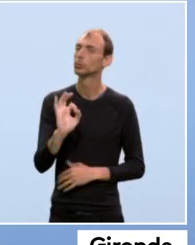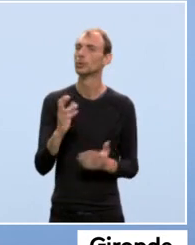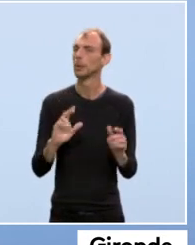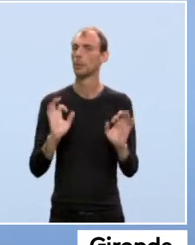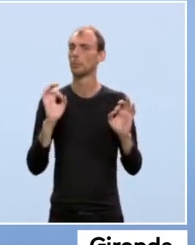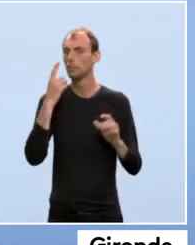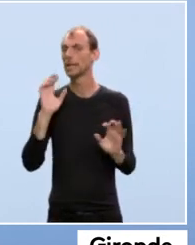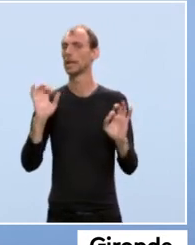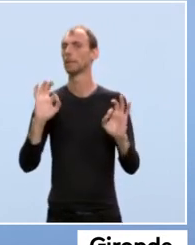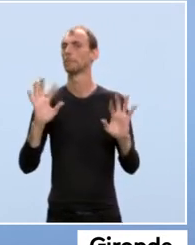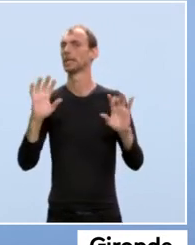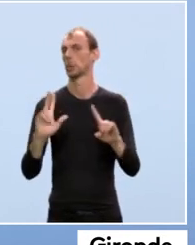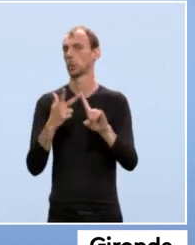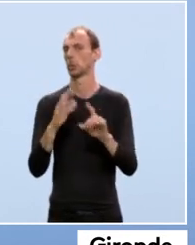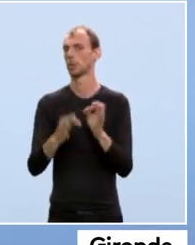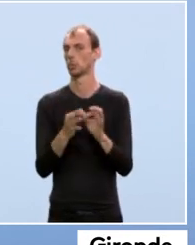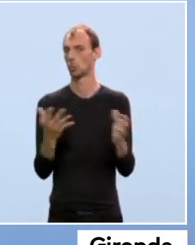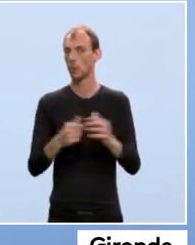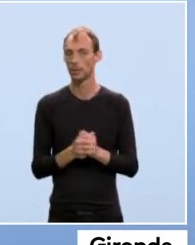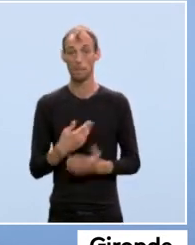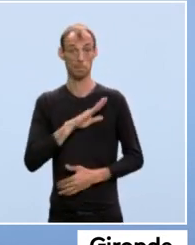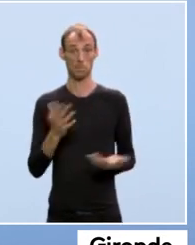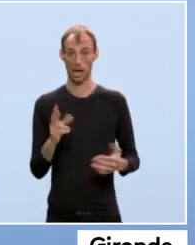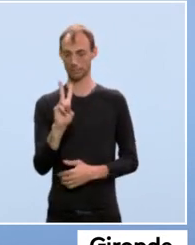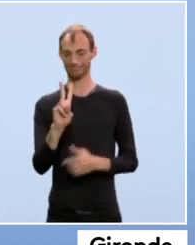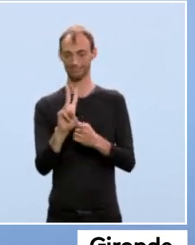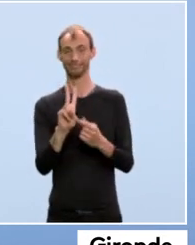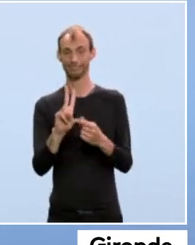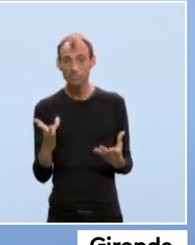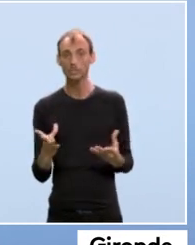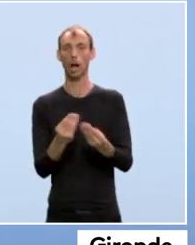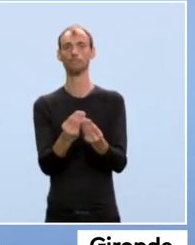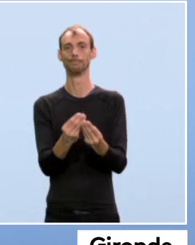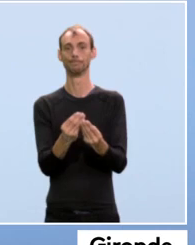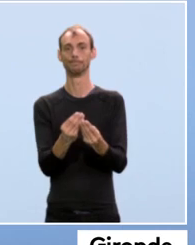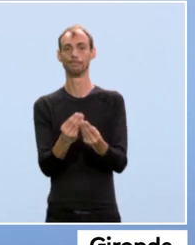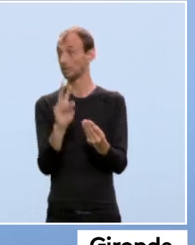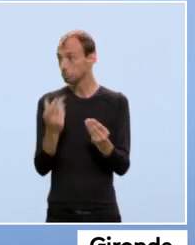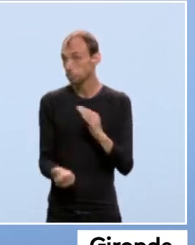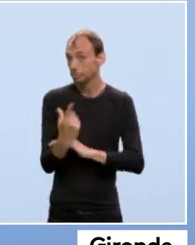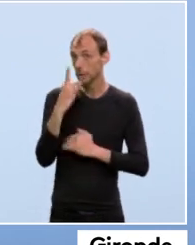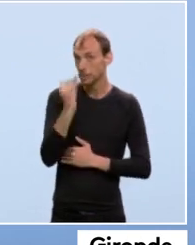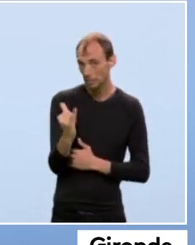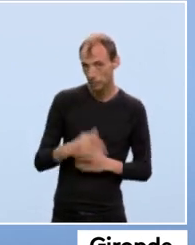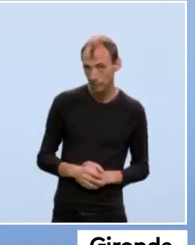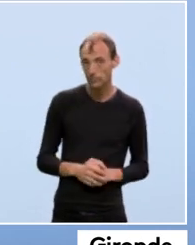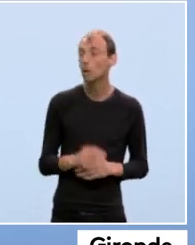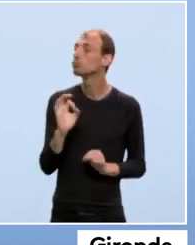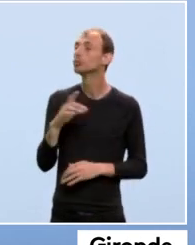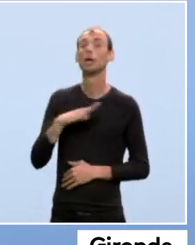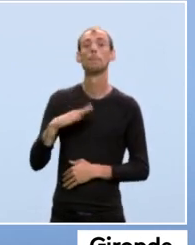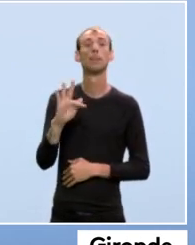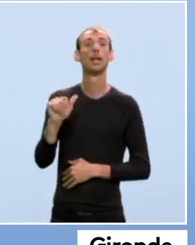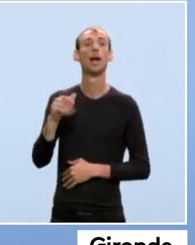c'est assez inédit c'est l'union de la gauche les écologistes et en effet quand j'entends madame Fabre dire que le Président de la République a été bien élu